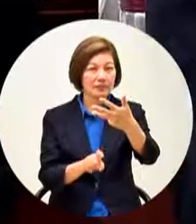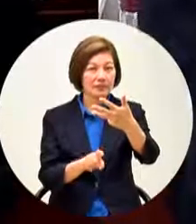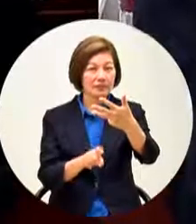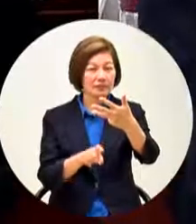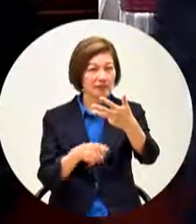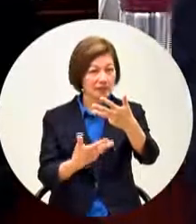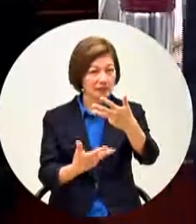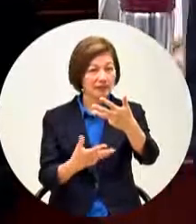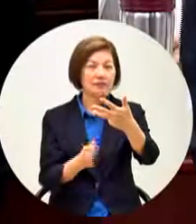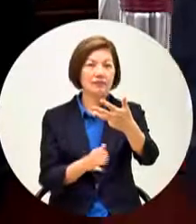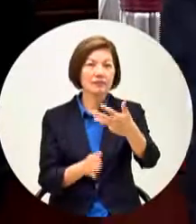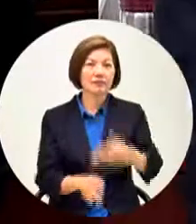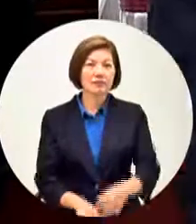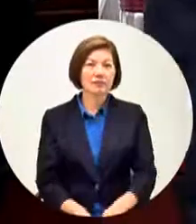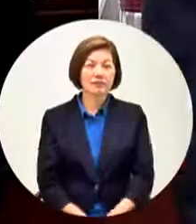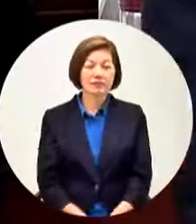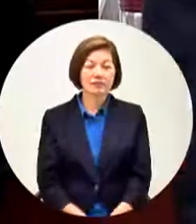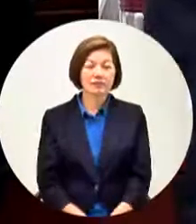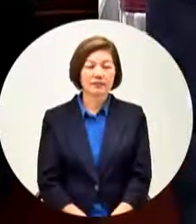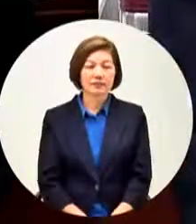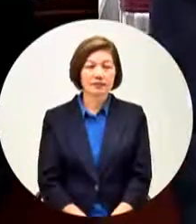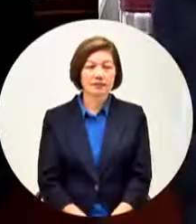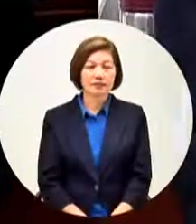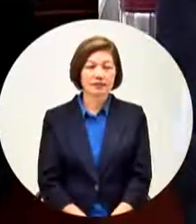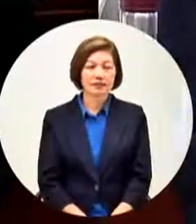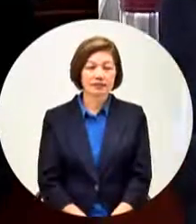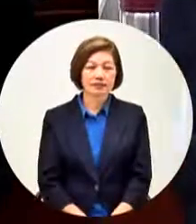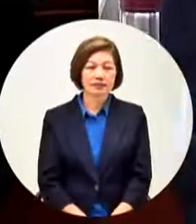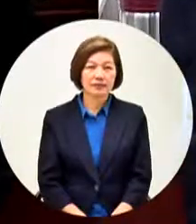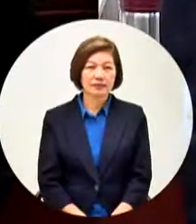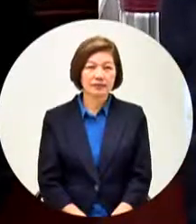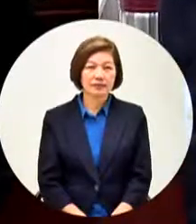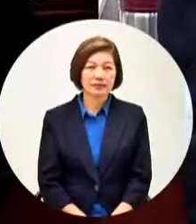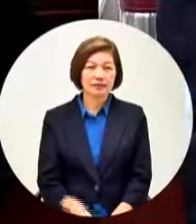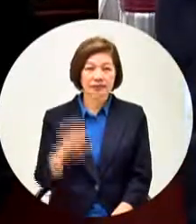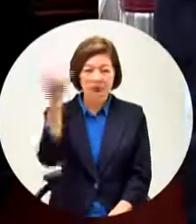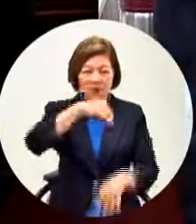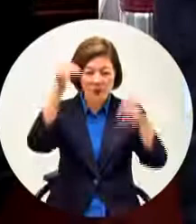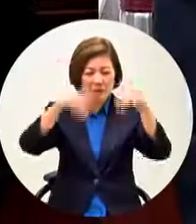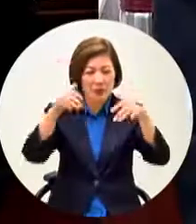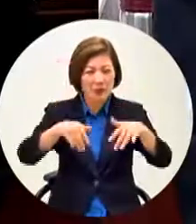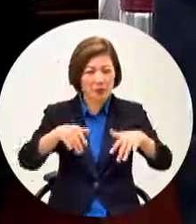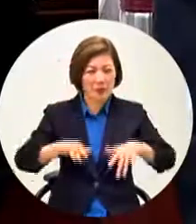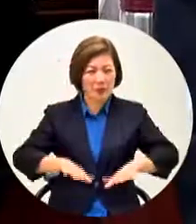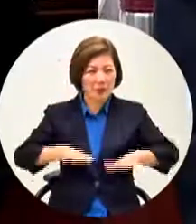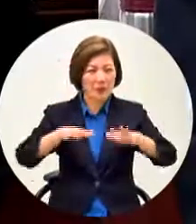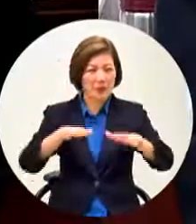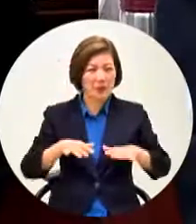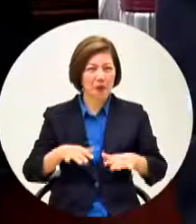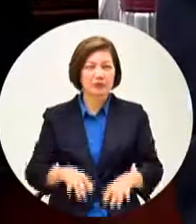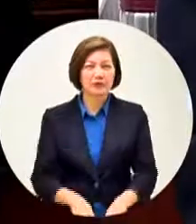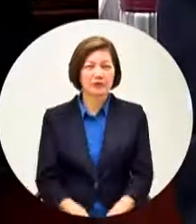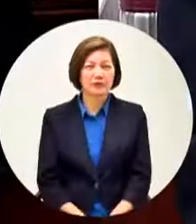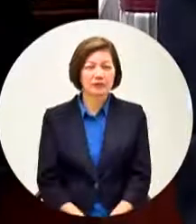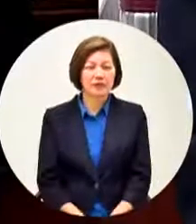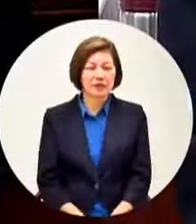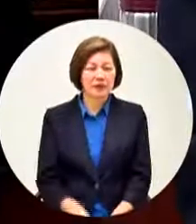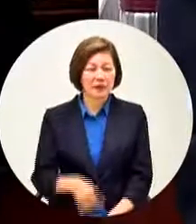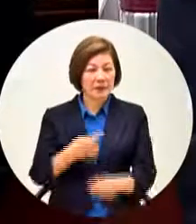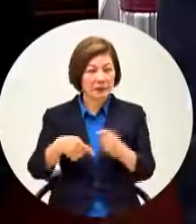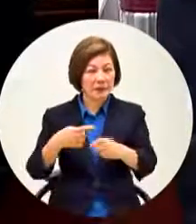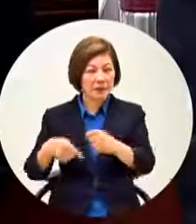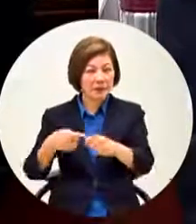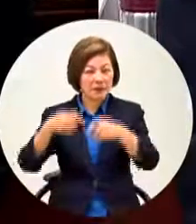八月十八遐，因为吼落大雨，这人工街每年若只要落到雨